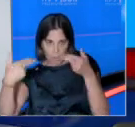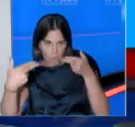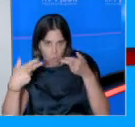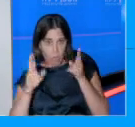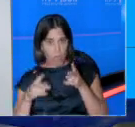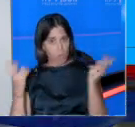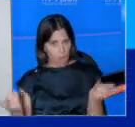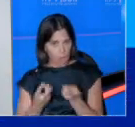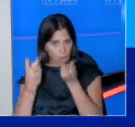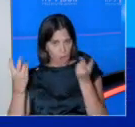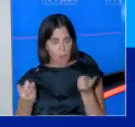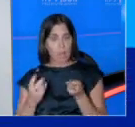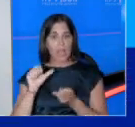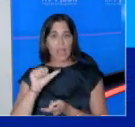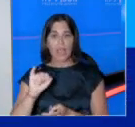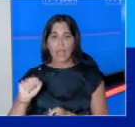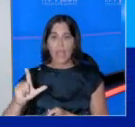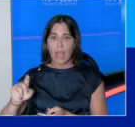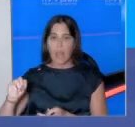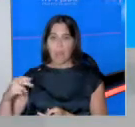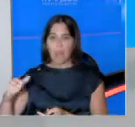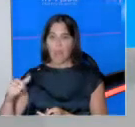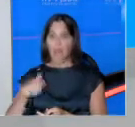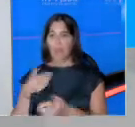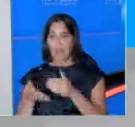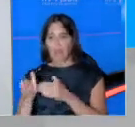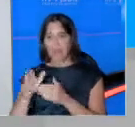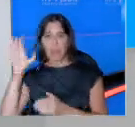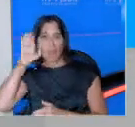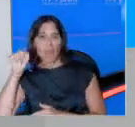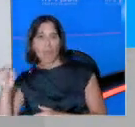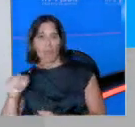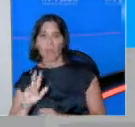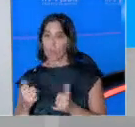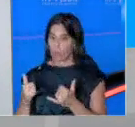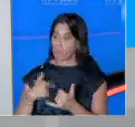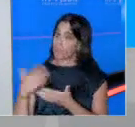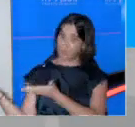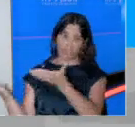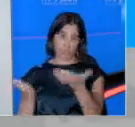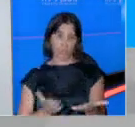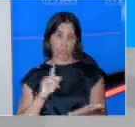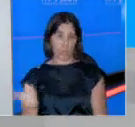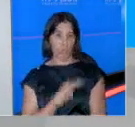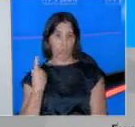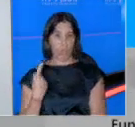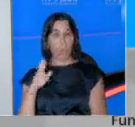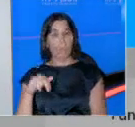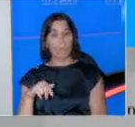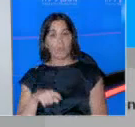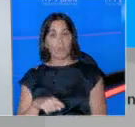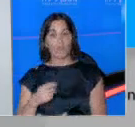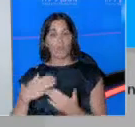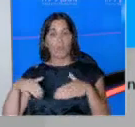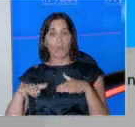אפשר לחפש אילמה ולהיכנס ולשמוע אתכם, נכון? נכון, נכון, מוזמנים כולם. יש לנו גם את